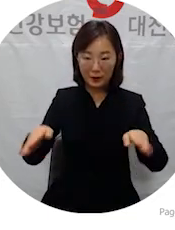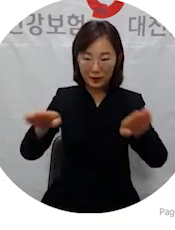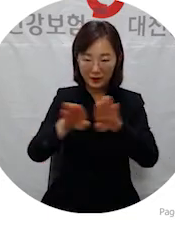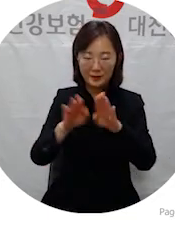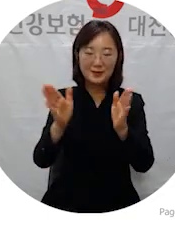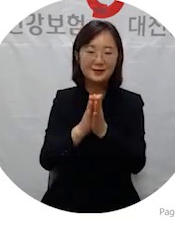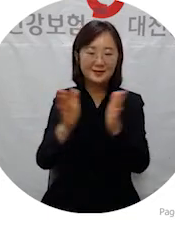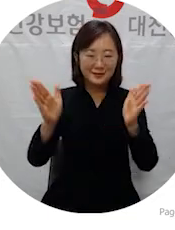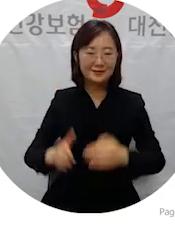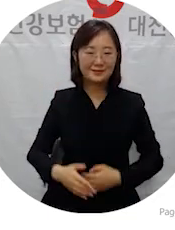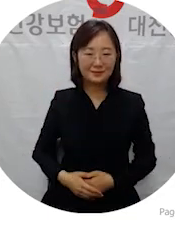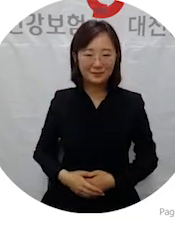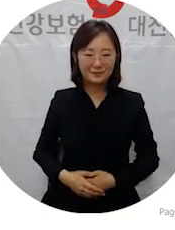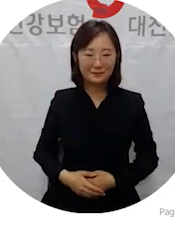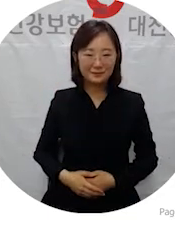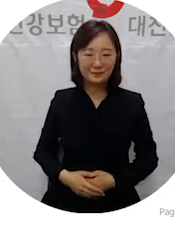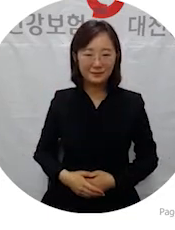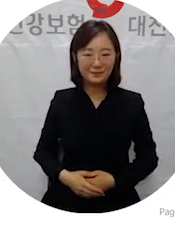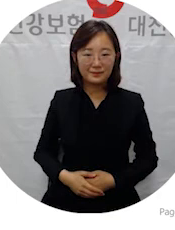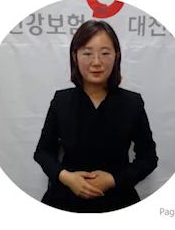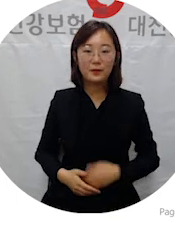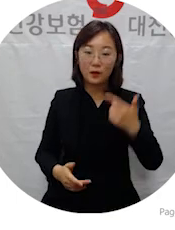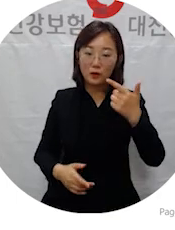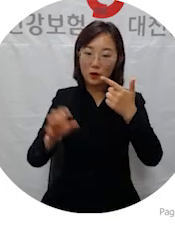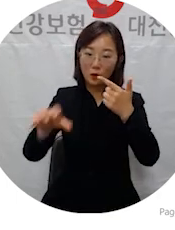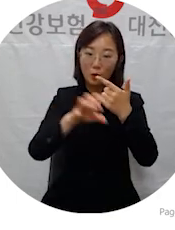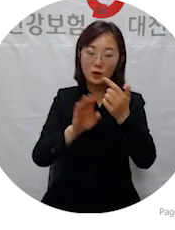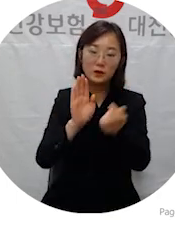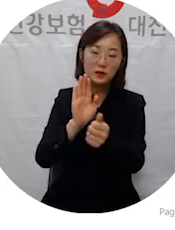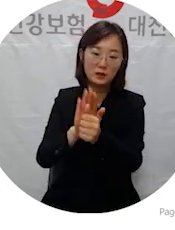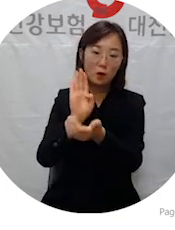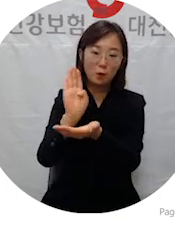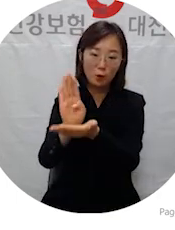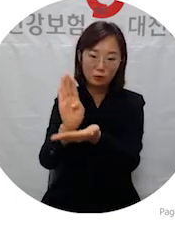건강보험공단은 6개 지역본부, 178개 지사,